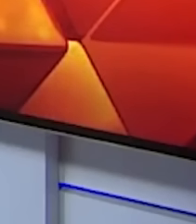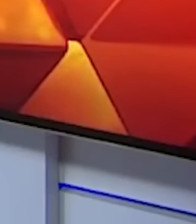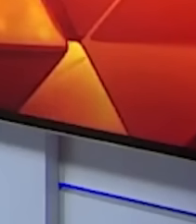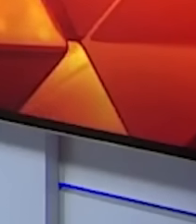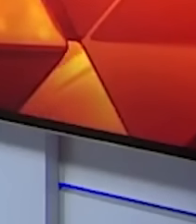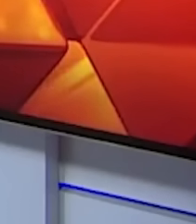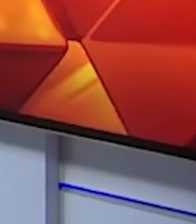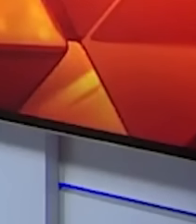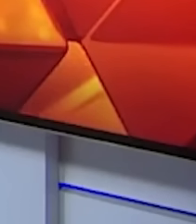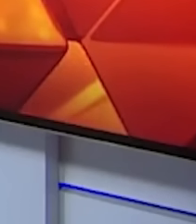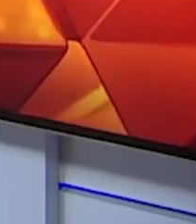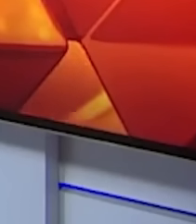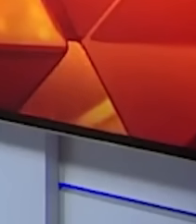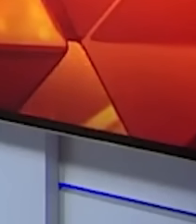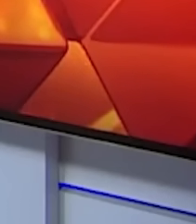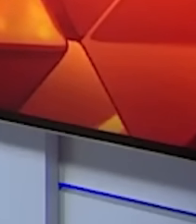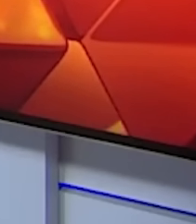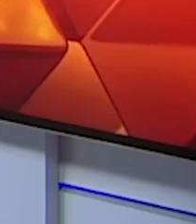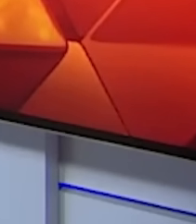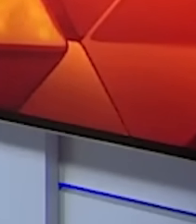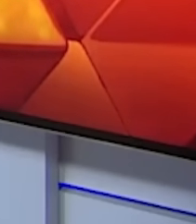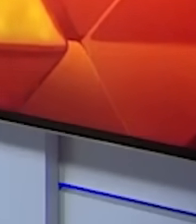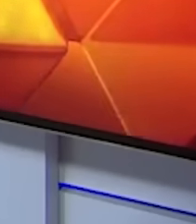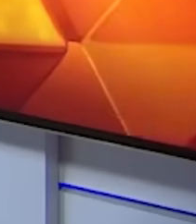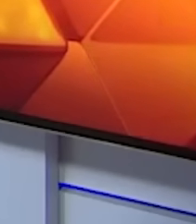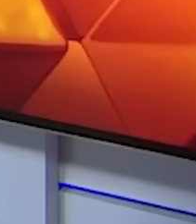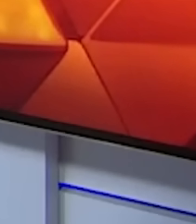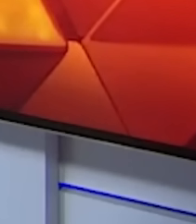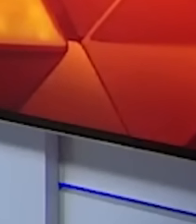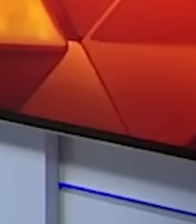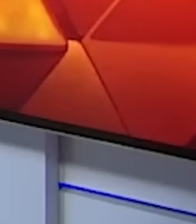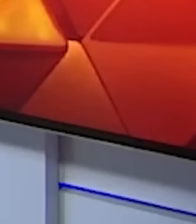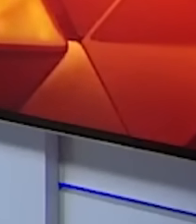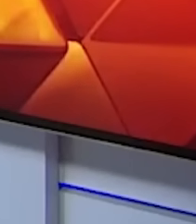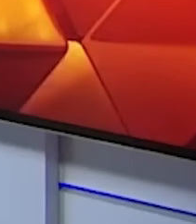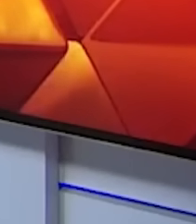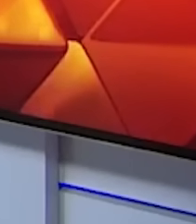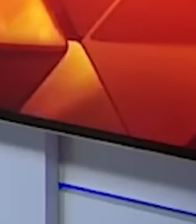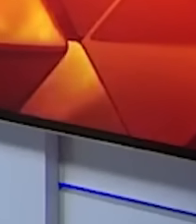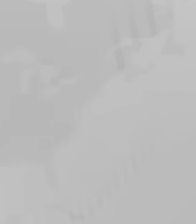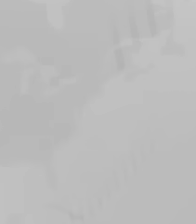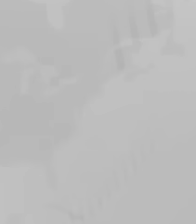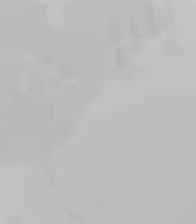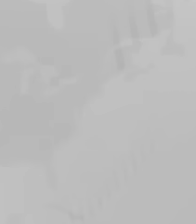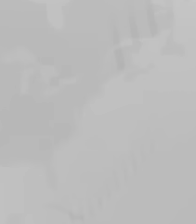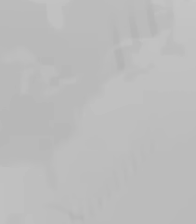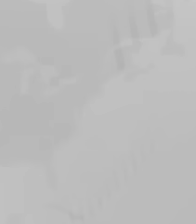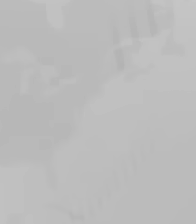kami sa GMA Pinoy TV at www.gmanews.tv.